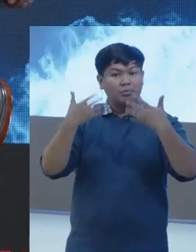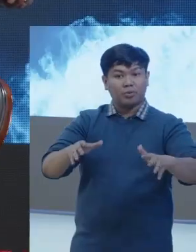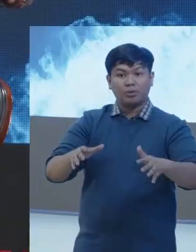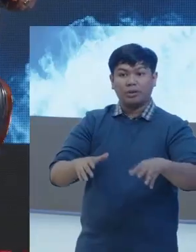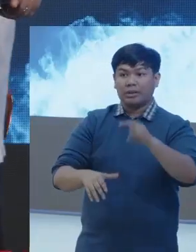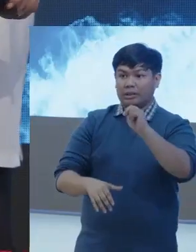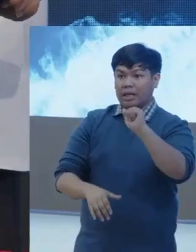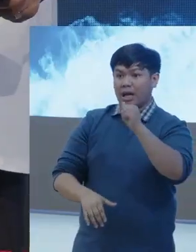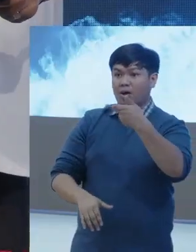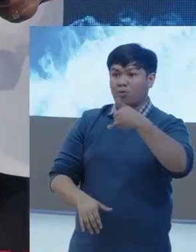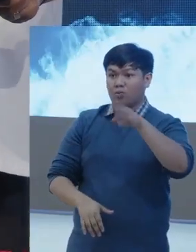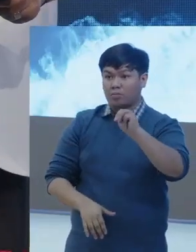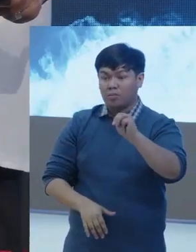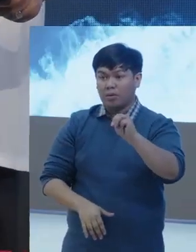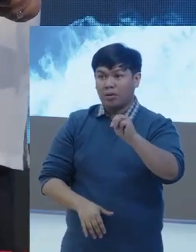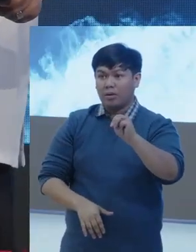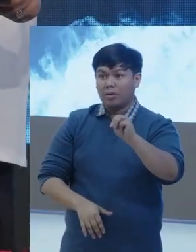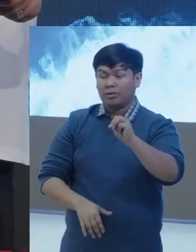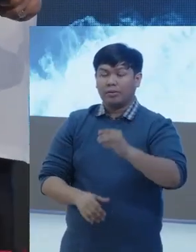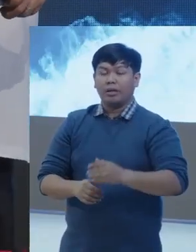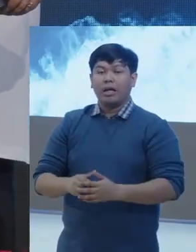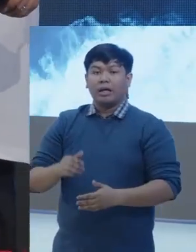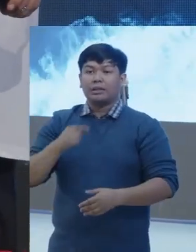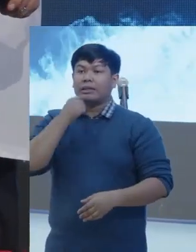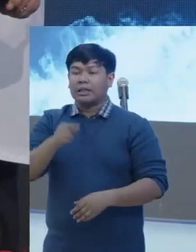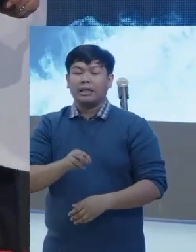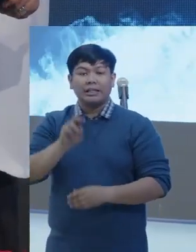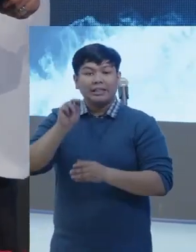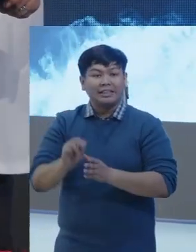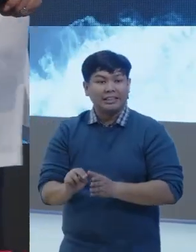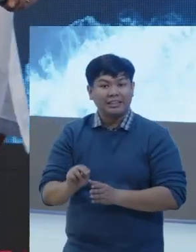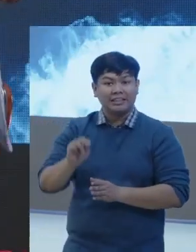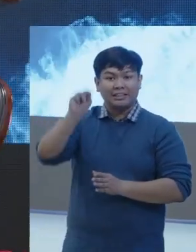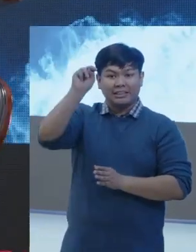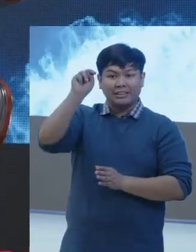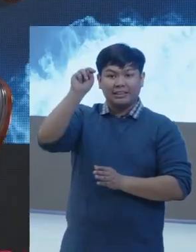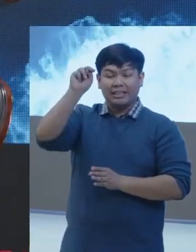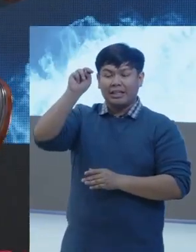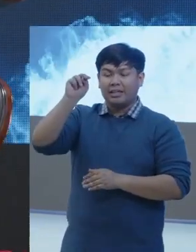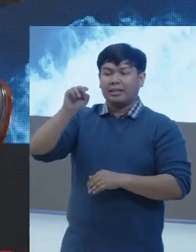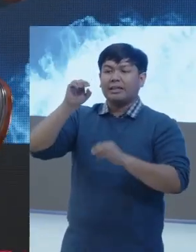hanggang ngayon, ang Nineveh po ay nasa bayan ng Mosul.